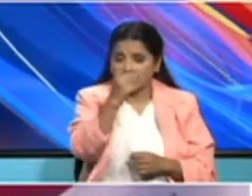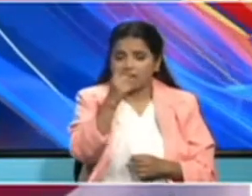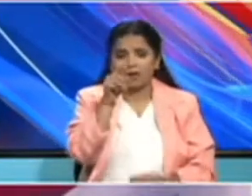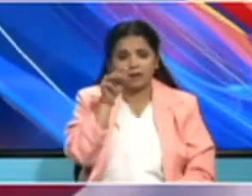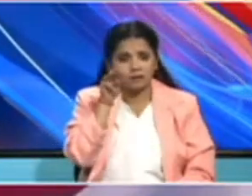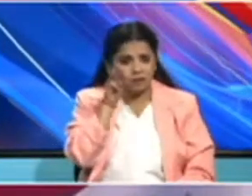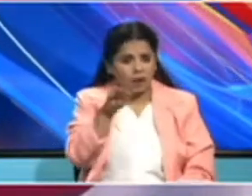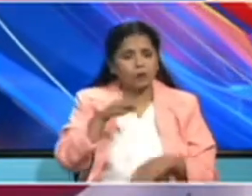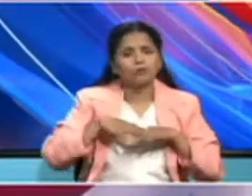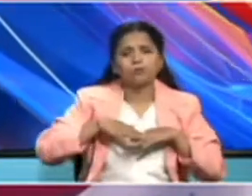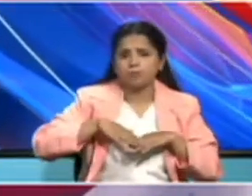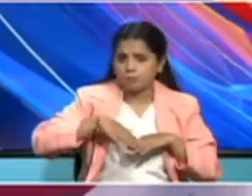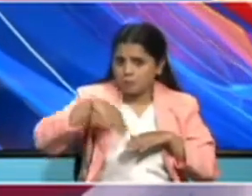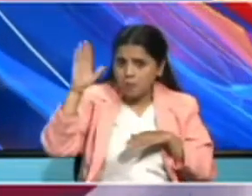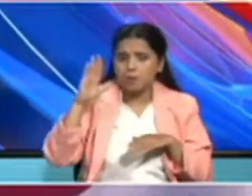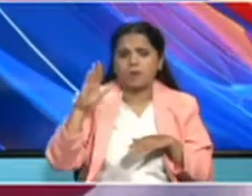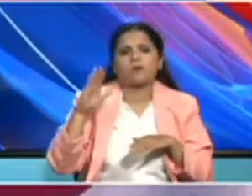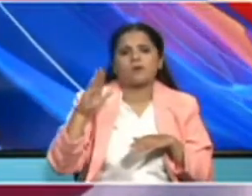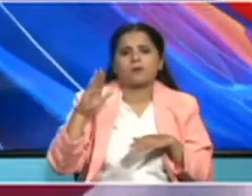7,000 से ज्यादा